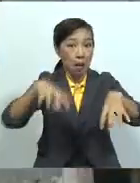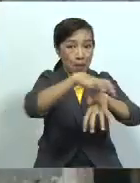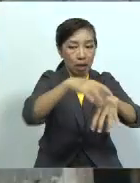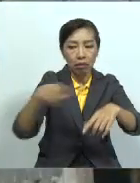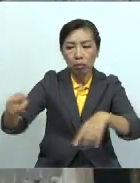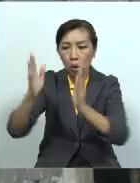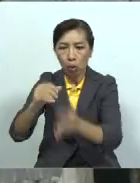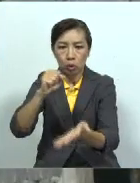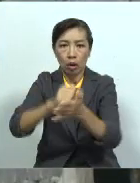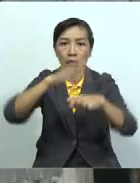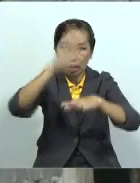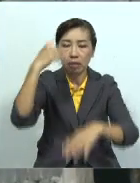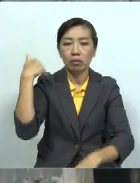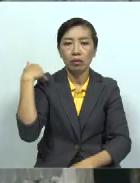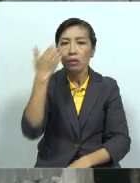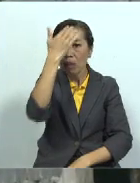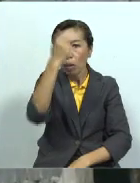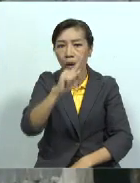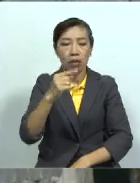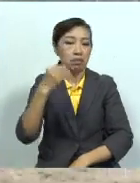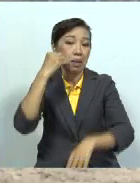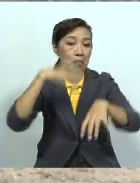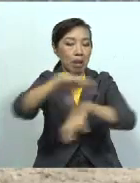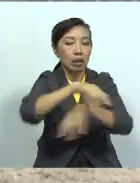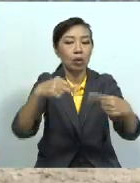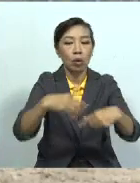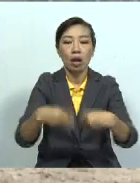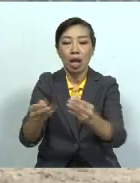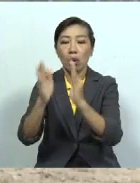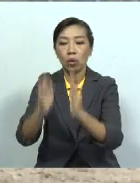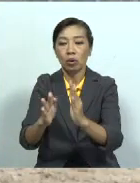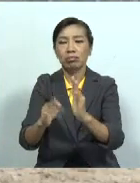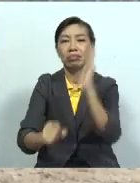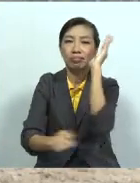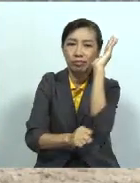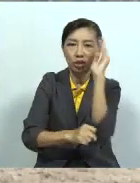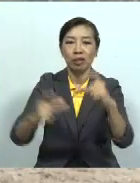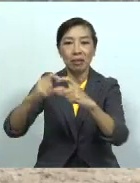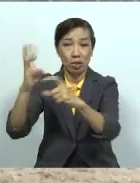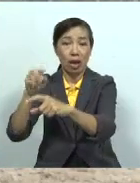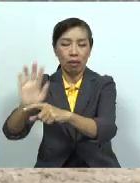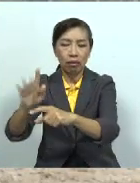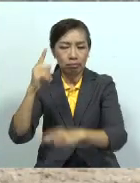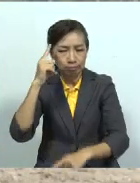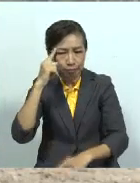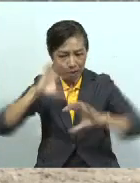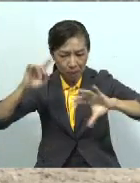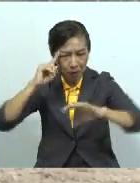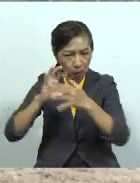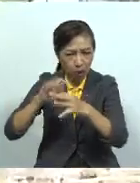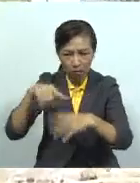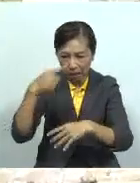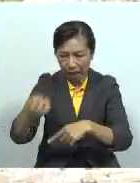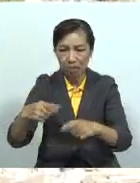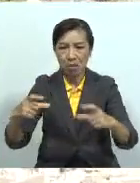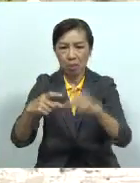ะ ด้วยเป็นโครงการที่อยู่อาศัยสำหรับผู้ที่มีรายได้น้อยรัฐบาลจึงกังวลว่าผู้กู้โดยเฉพาะผู้ถือบัตรสวัสดิ